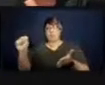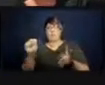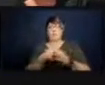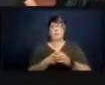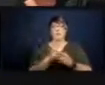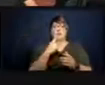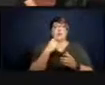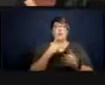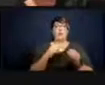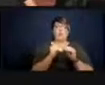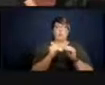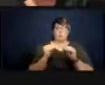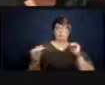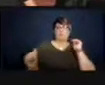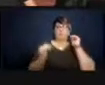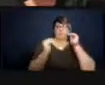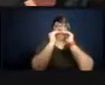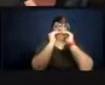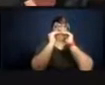Tumeweza